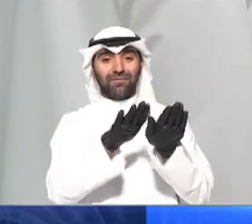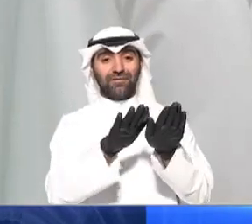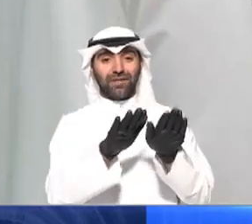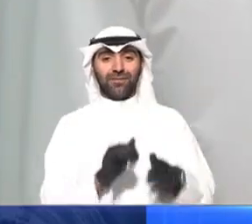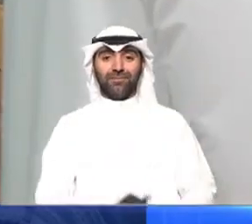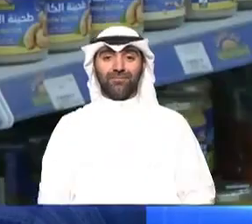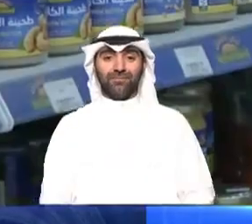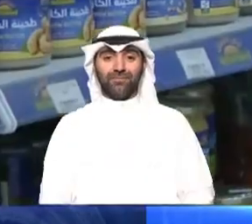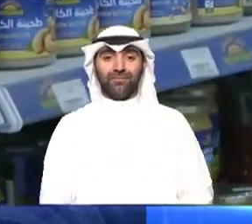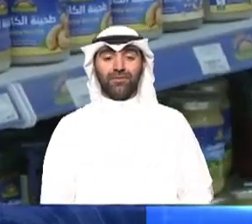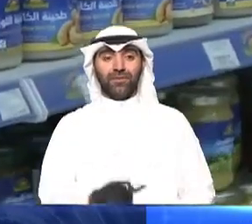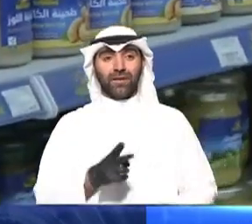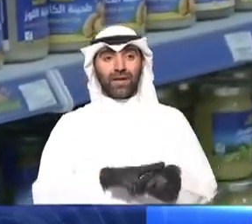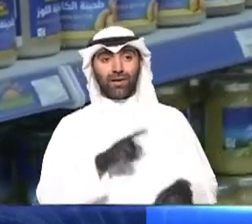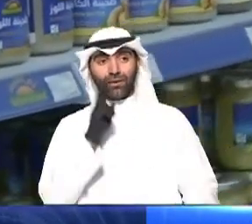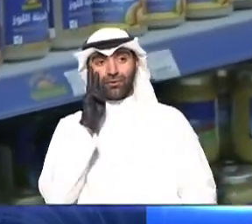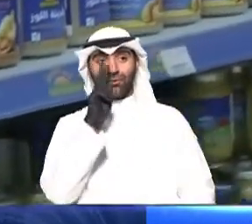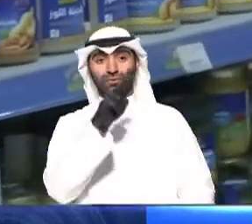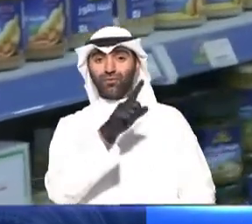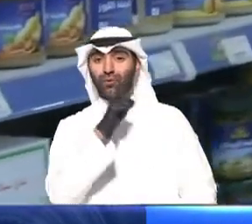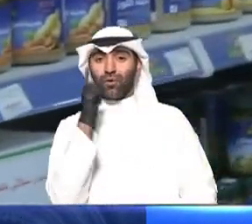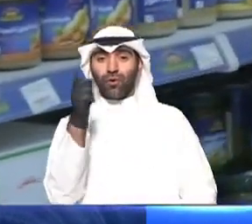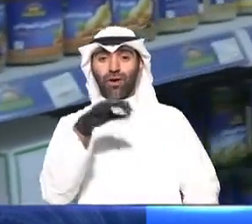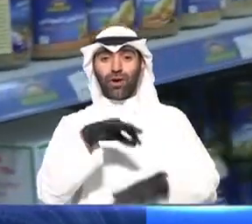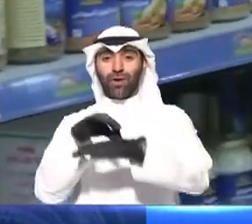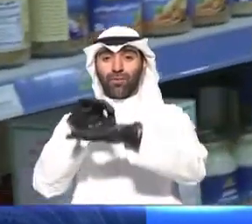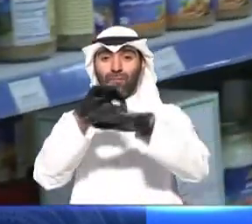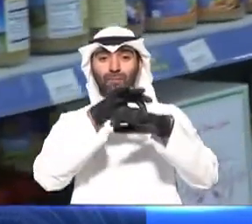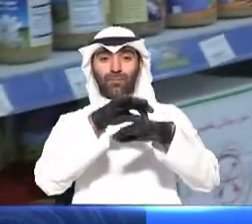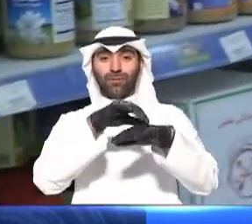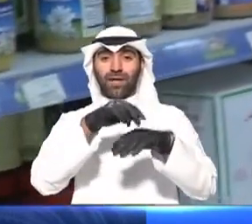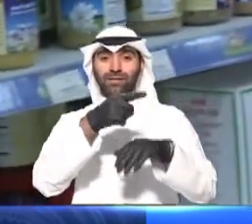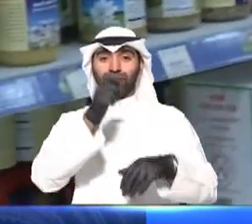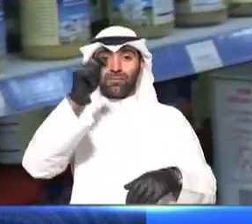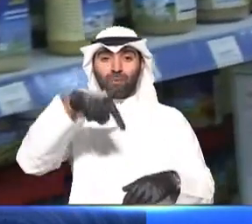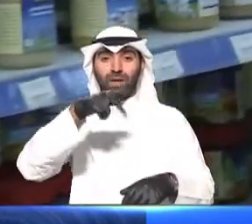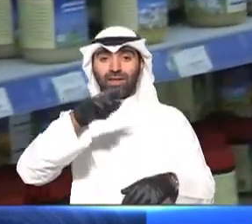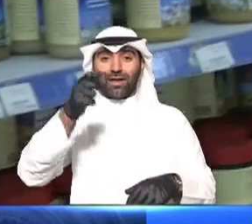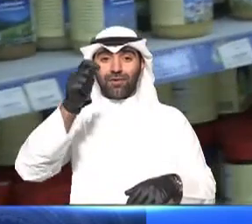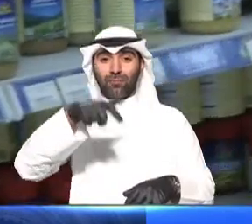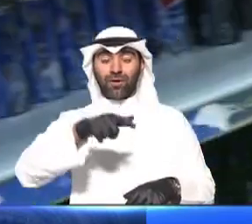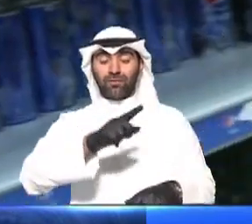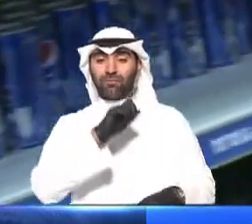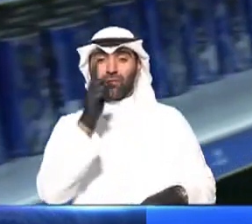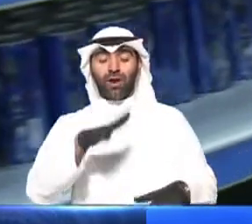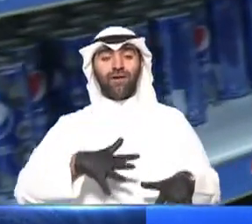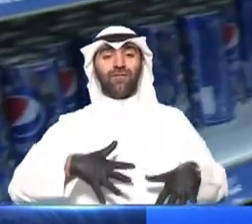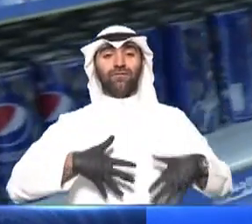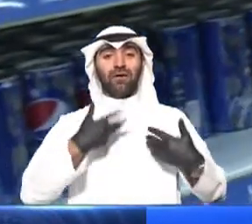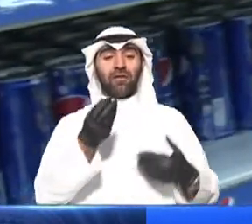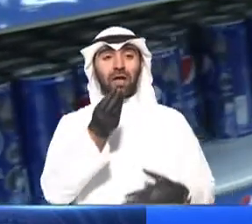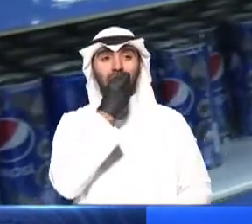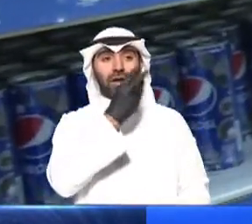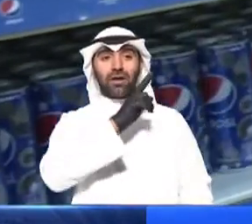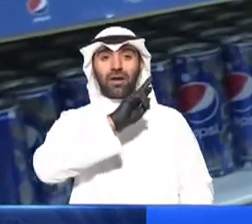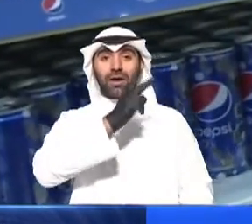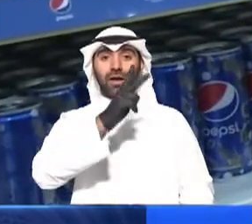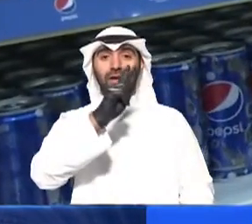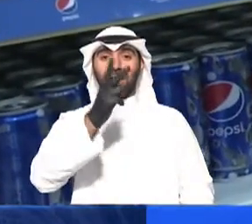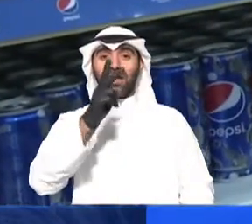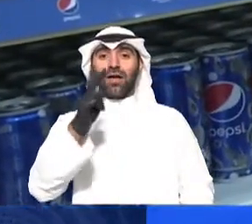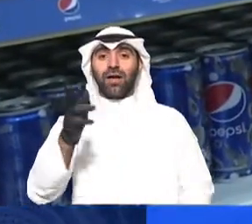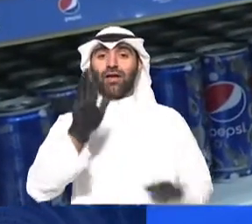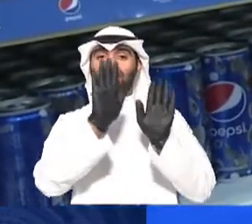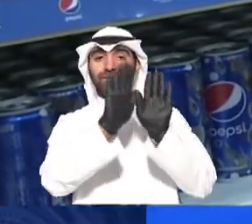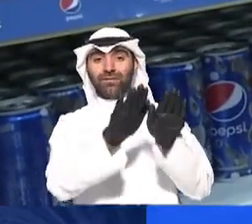التعاونية، وسط إشادة كبيرة من قاطني المنطقة بمستوى ما يقدم لهم من خدمات في ظل